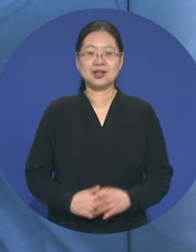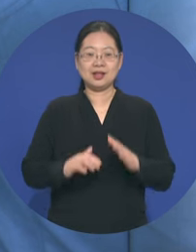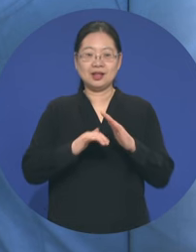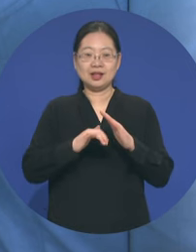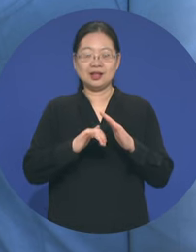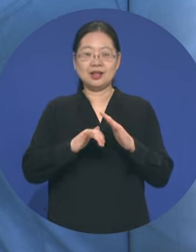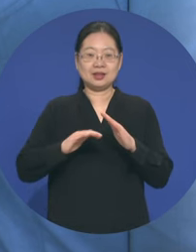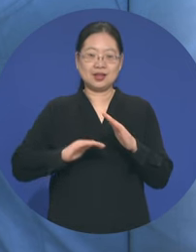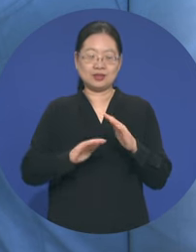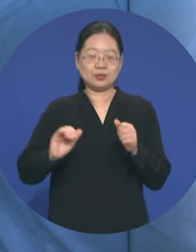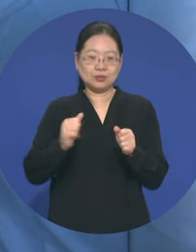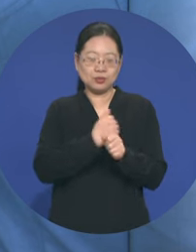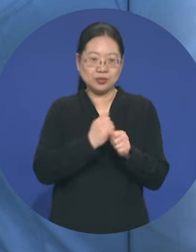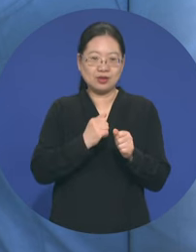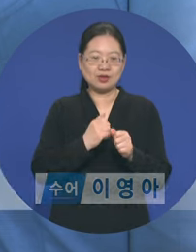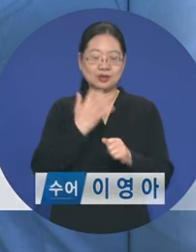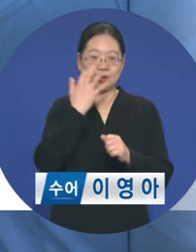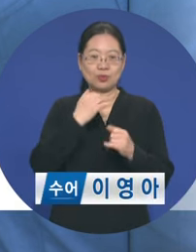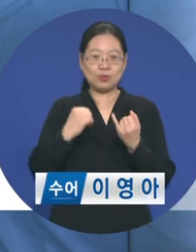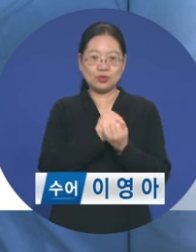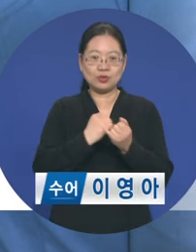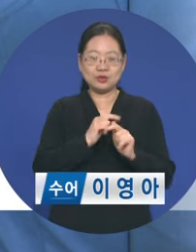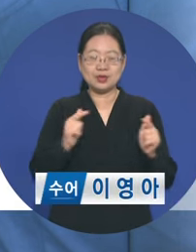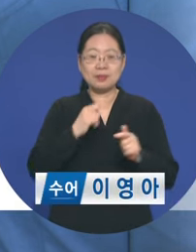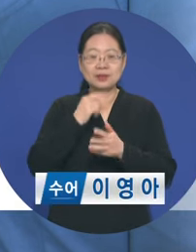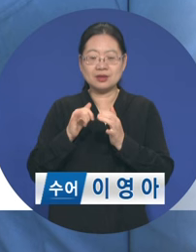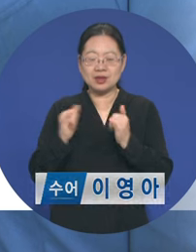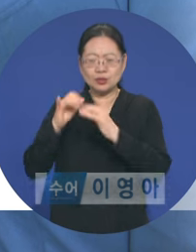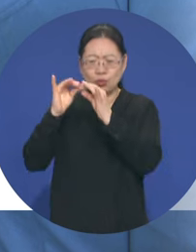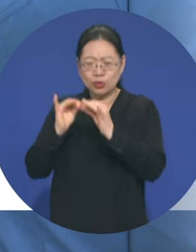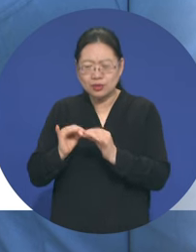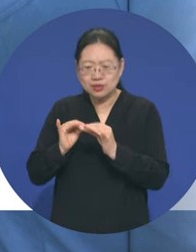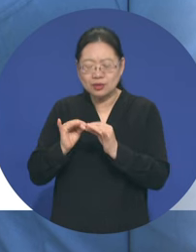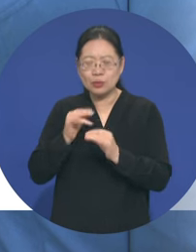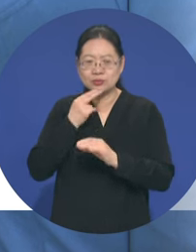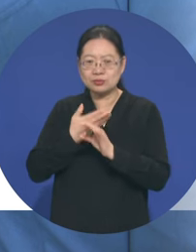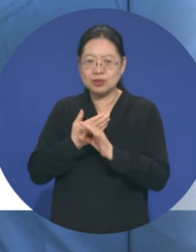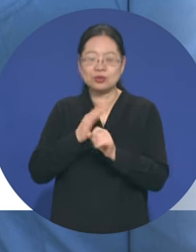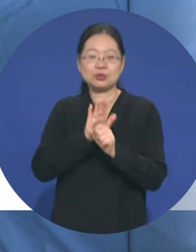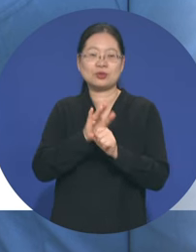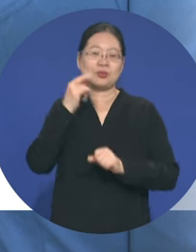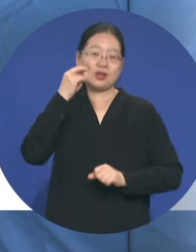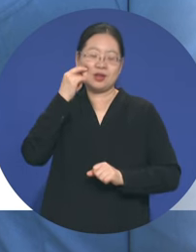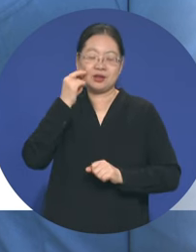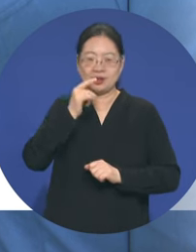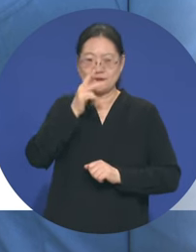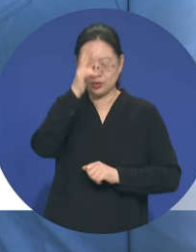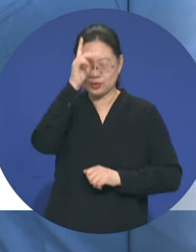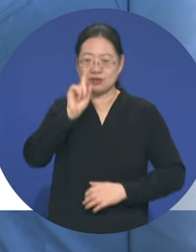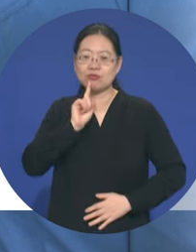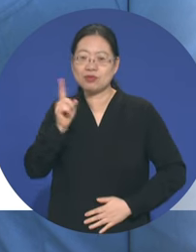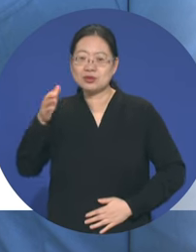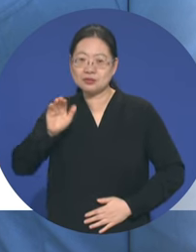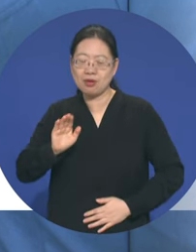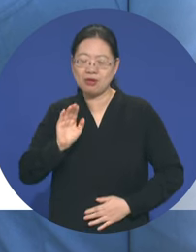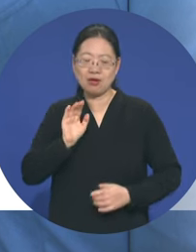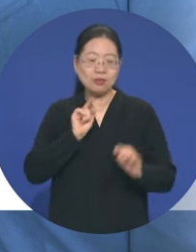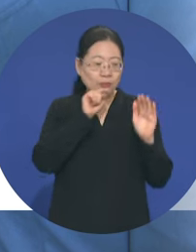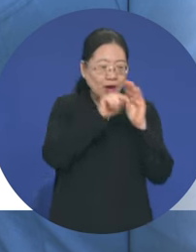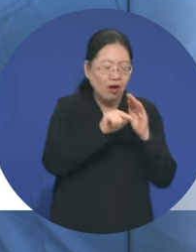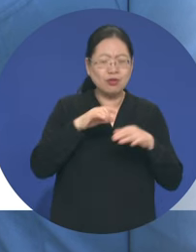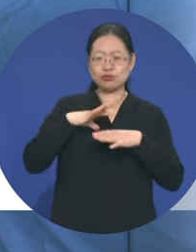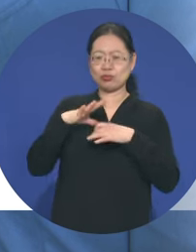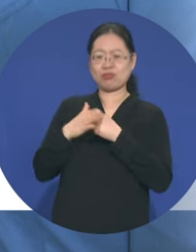가정폭력, 성폭력 등은 피해자가 동의하지 않으면 도움을 줄 수가 없습니다. 실제로 경찰에 신고는 했지만 출동하면